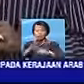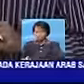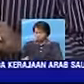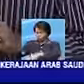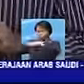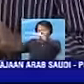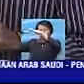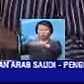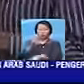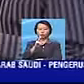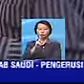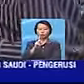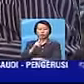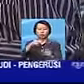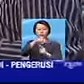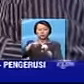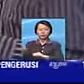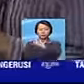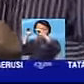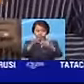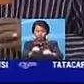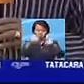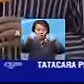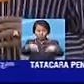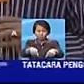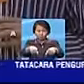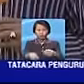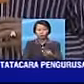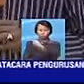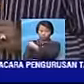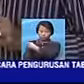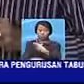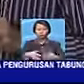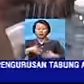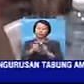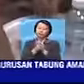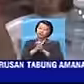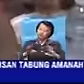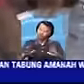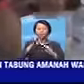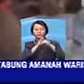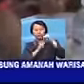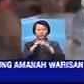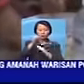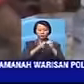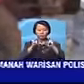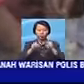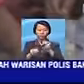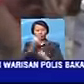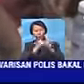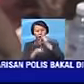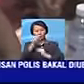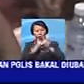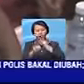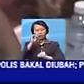limpahan air Sungai Nerus. Apapun, bila mereka berpindah di sini, mereka rasa selamat, selesa dan dapat menikmati